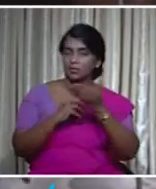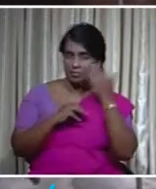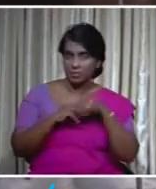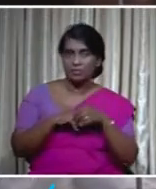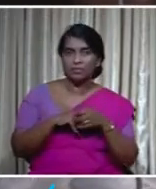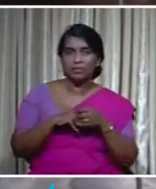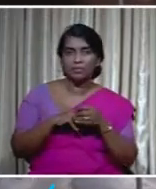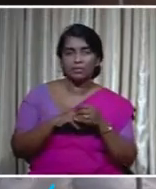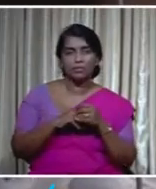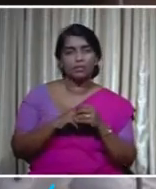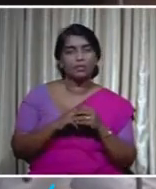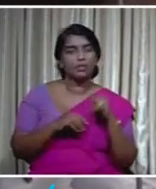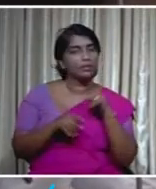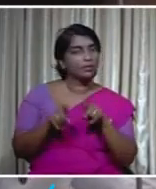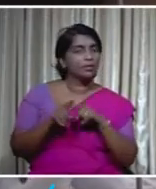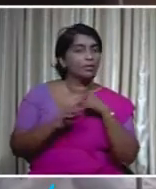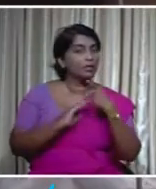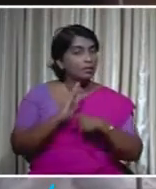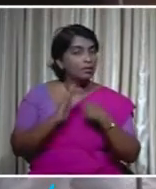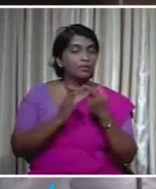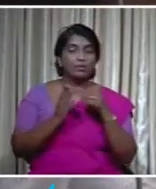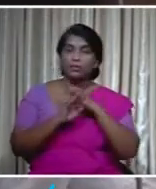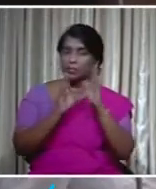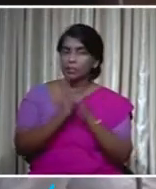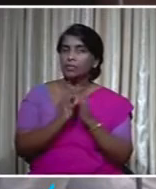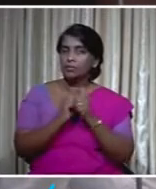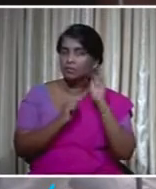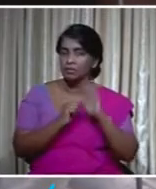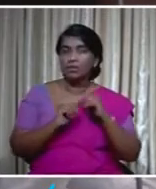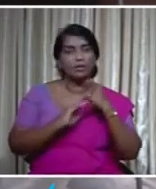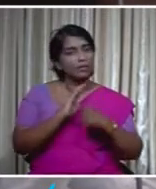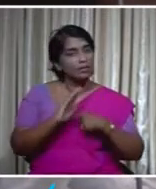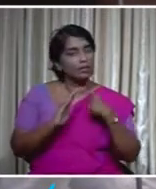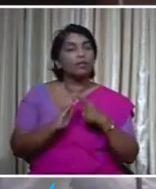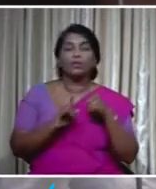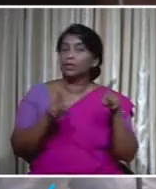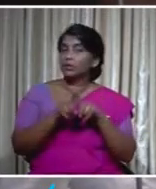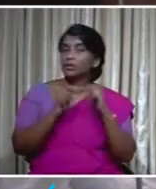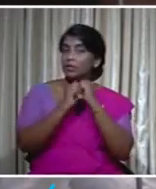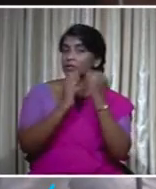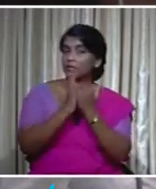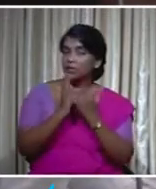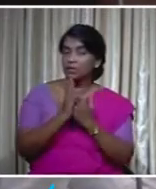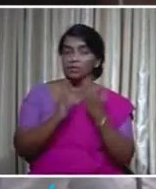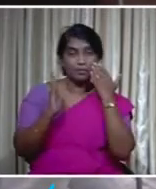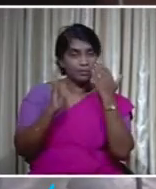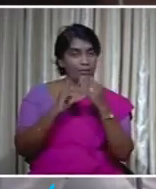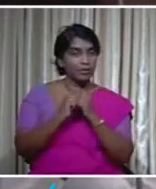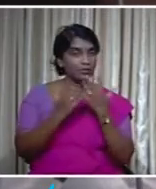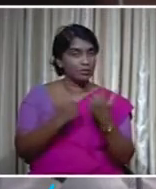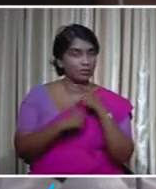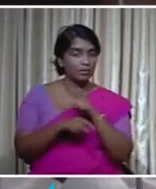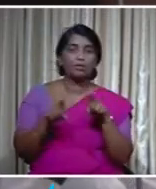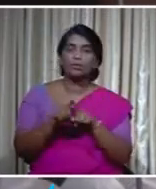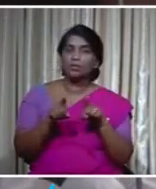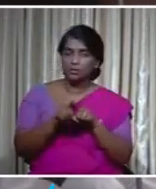தான் இந்த நாடுபூராக இருக்கிறவர்களை நான் குறிப்பிடுகிறேன். இந்த நாடுபூராக இருக்கிற கடமை நிறைவேற்றும் அதிபர்கள், நாடுபூராக இருக்கின்ற மிக ஊழியர் என்கிற